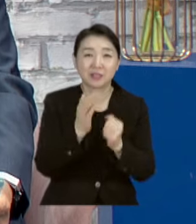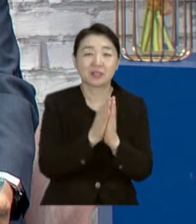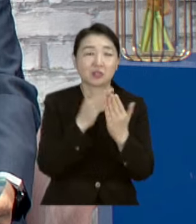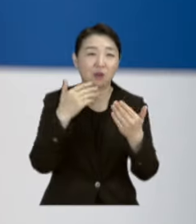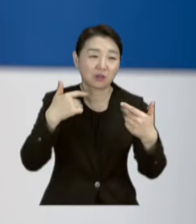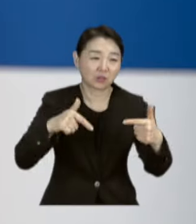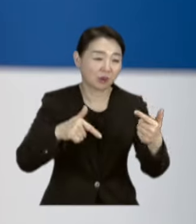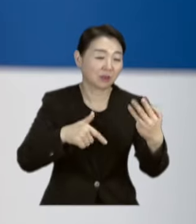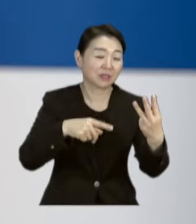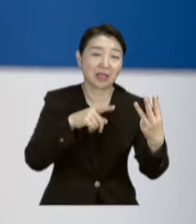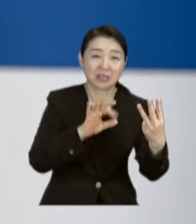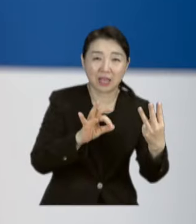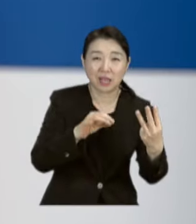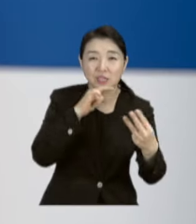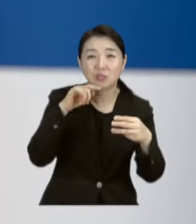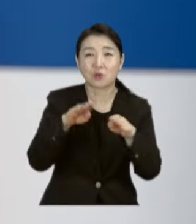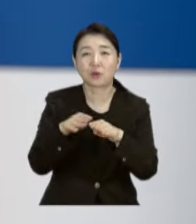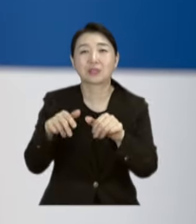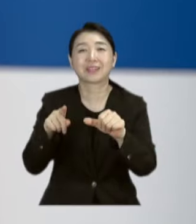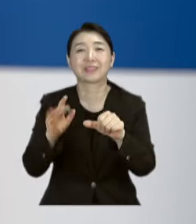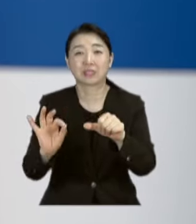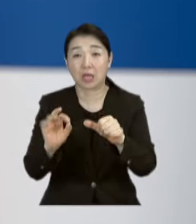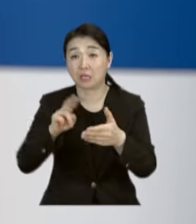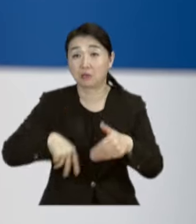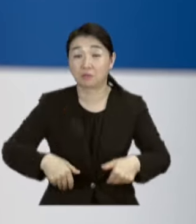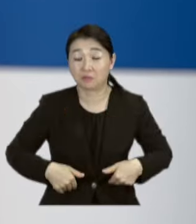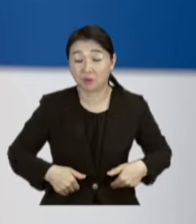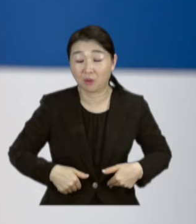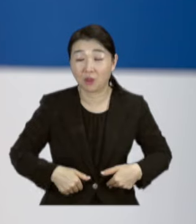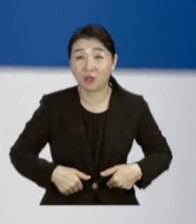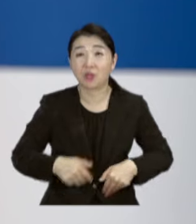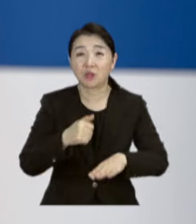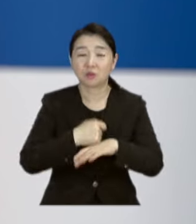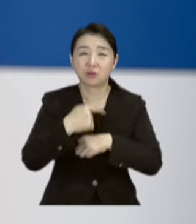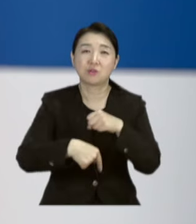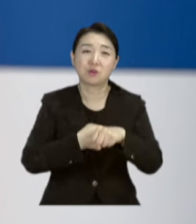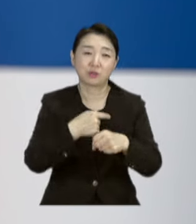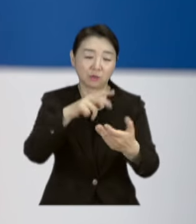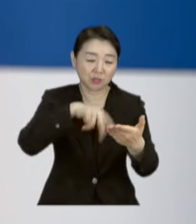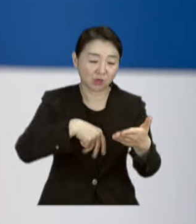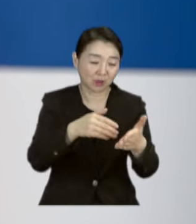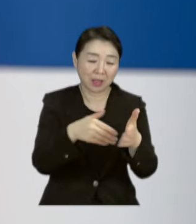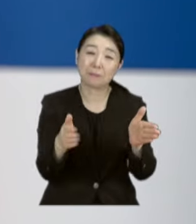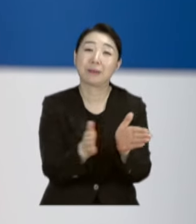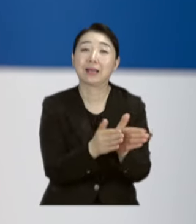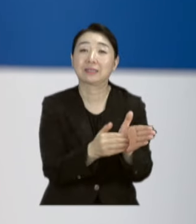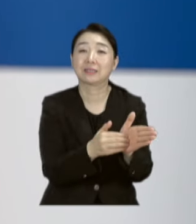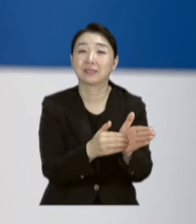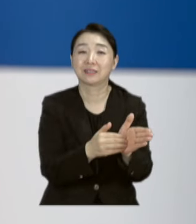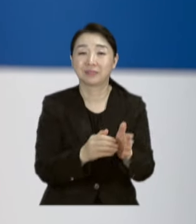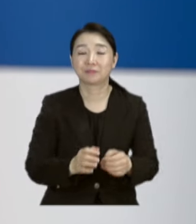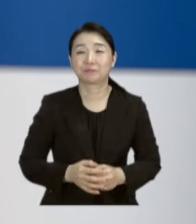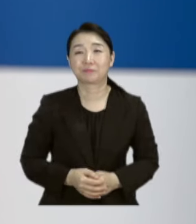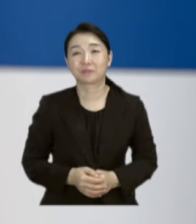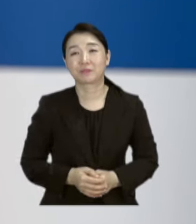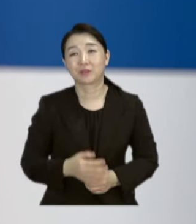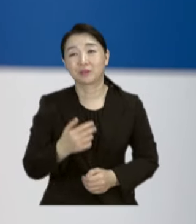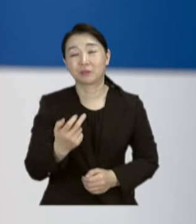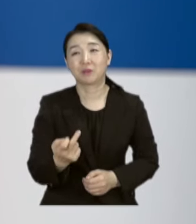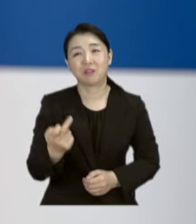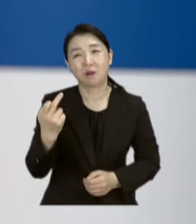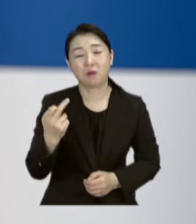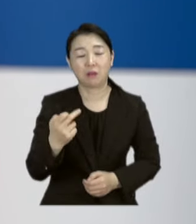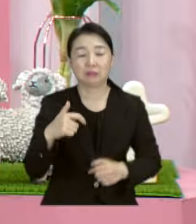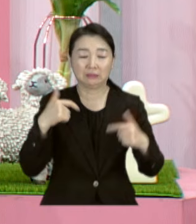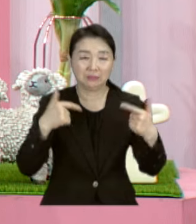장. 1년에 한 번을 이제 다 읽게 되는 거예요. 그런데 저희 형님은 뭐 어릴 때부터 성경을 많이 읽었고 문학 작품이라든지